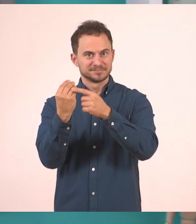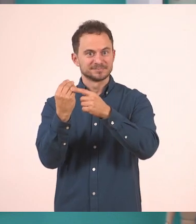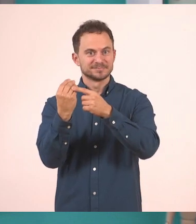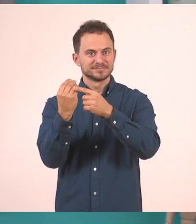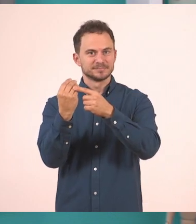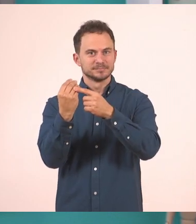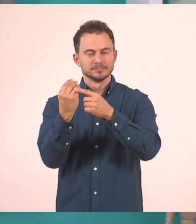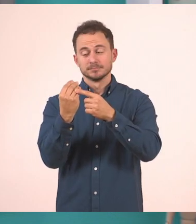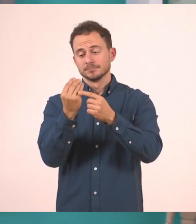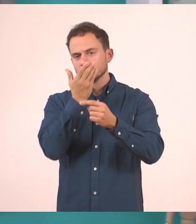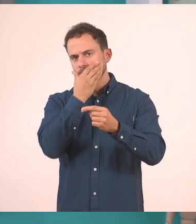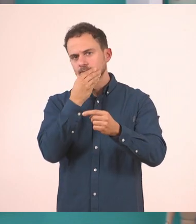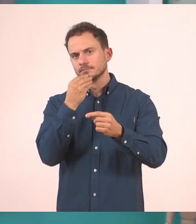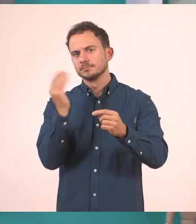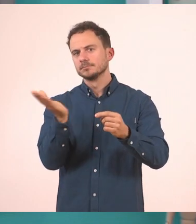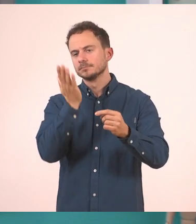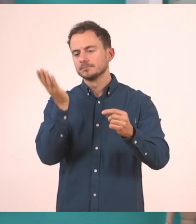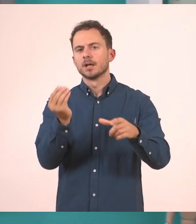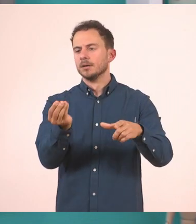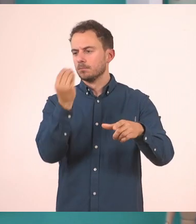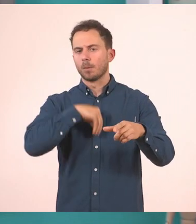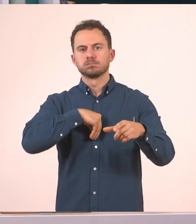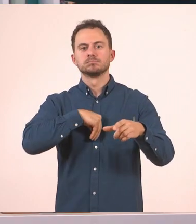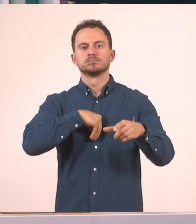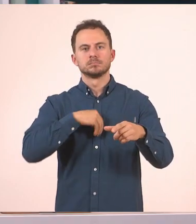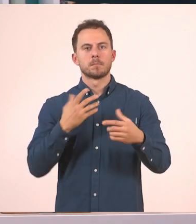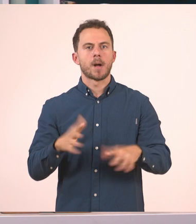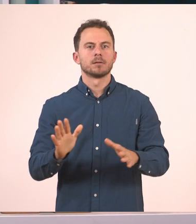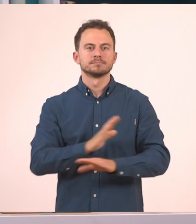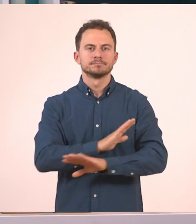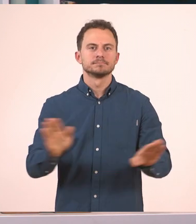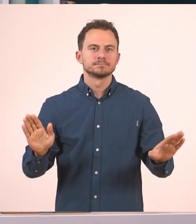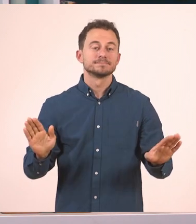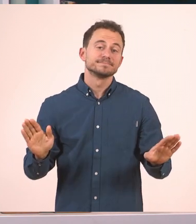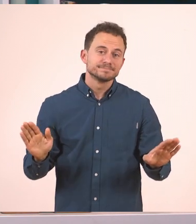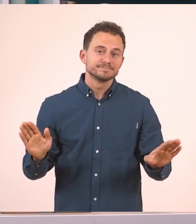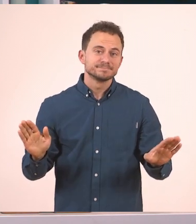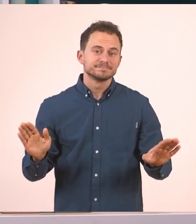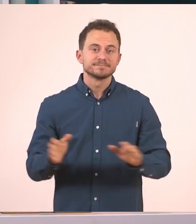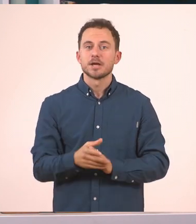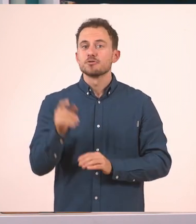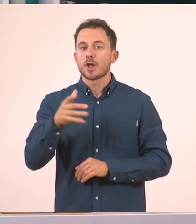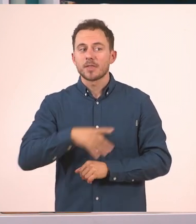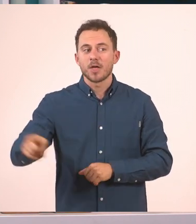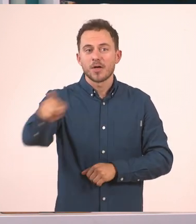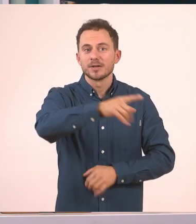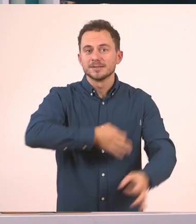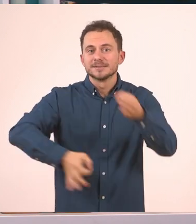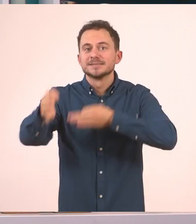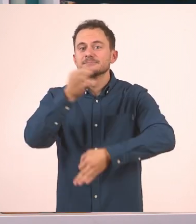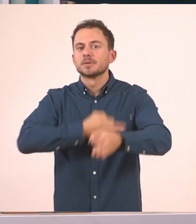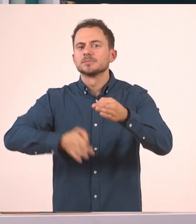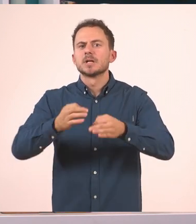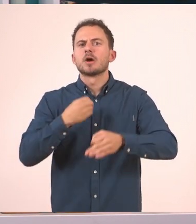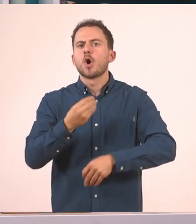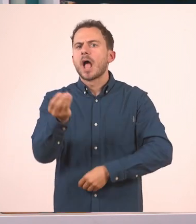Ένα ωραιότατο κομμάτι πίτσα και το φάγα κι αυτό. Θέλω τώρα να μου πείτε, τι μέρος της πίτσας